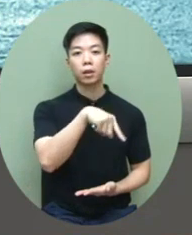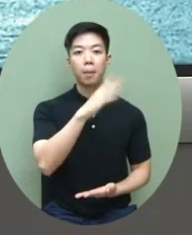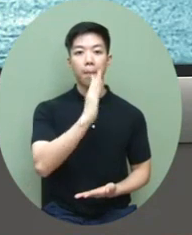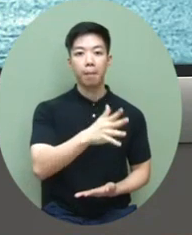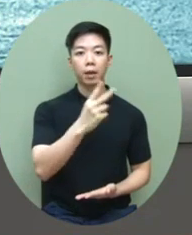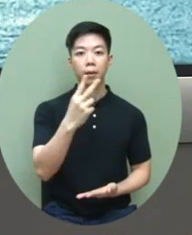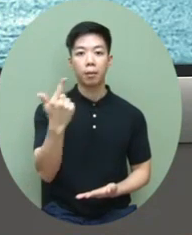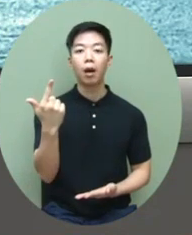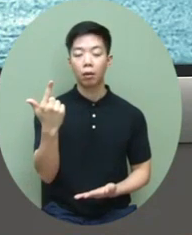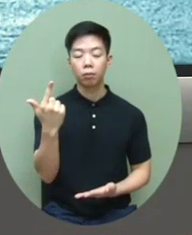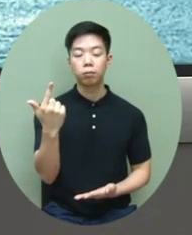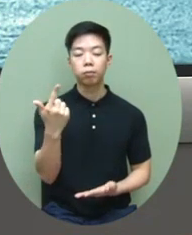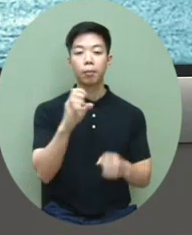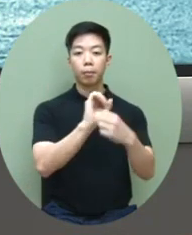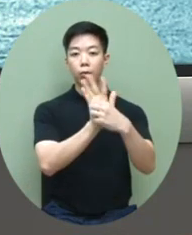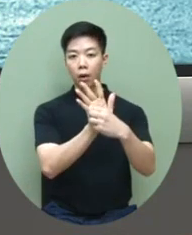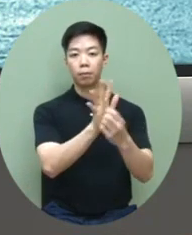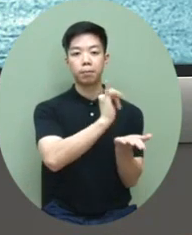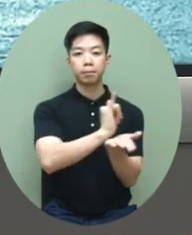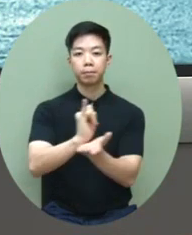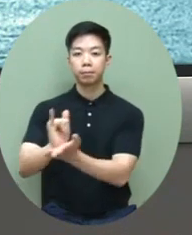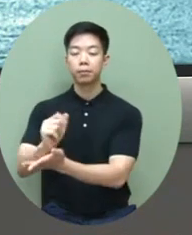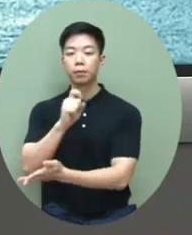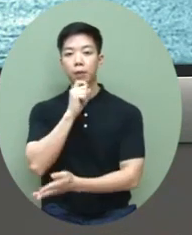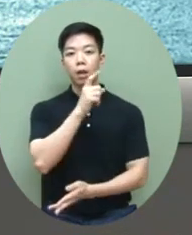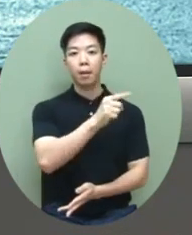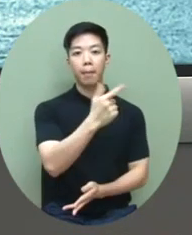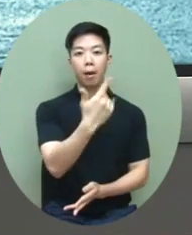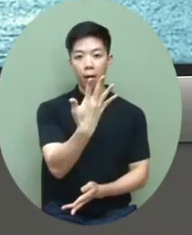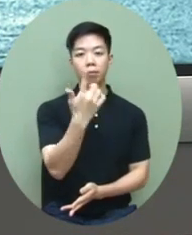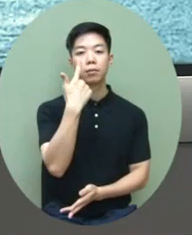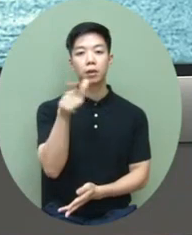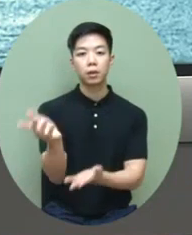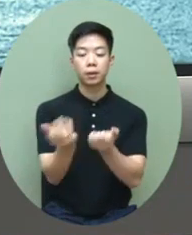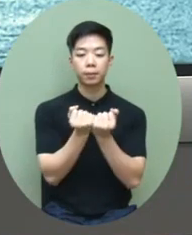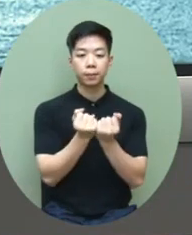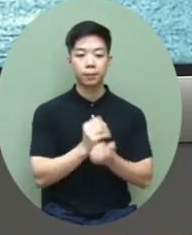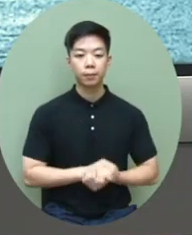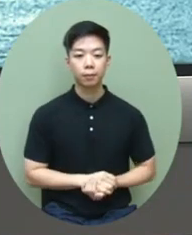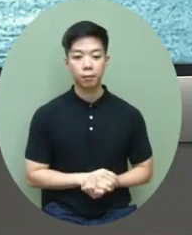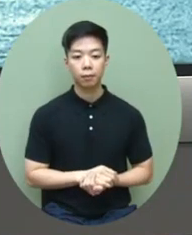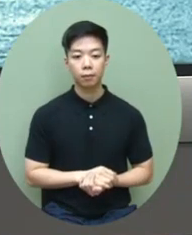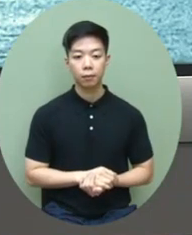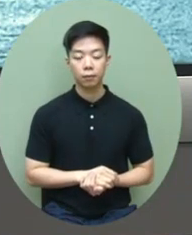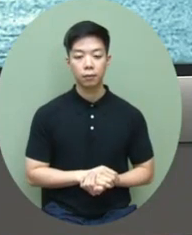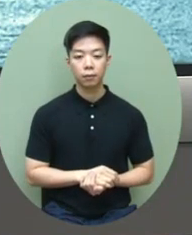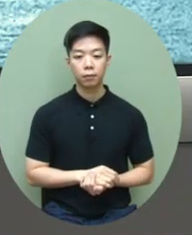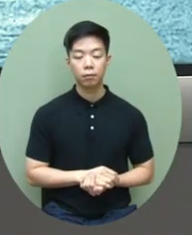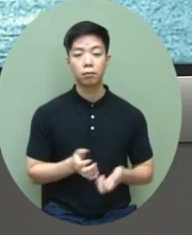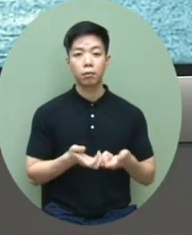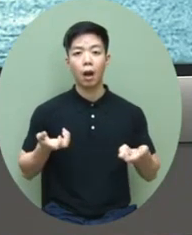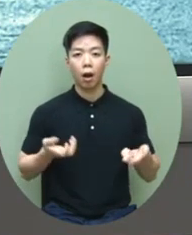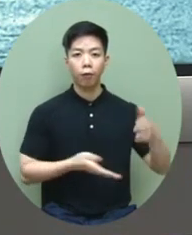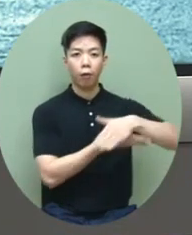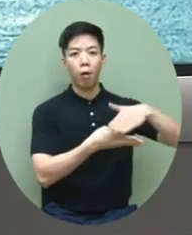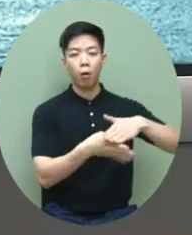名嘅确诊病人留医，当中系有185名咧系新增嘅确诊病人。需要入住隔離設施